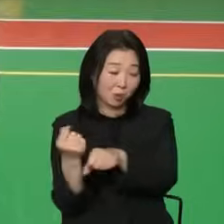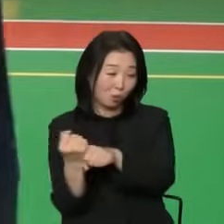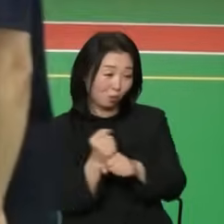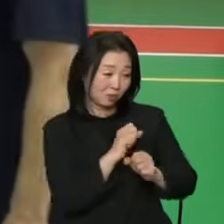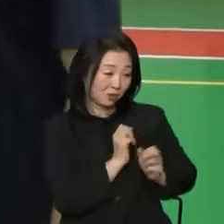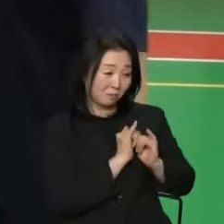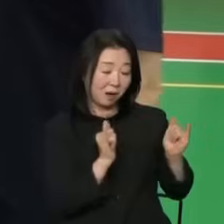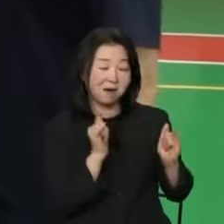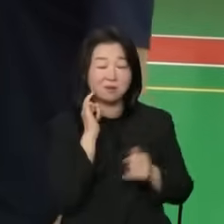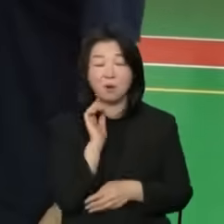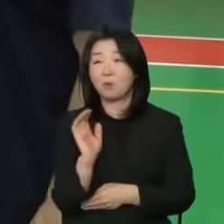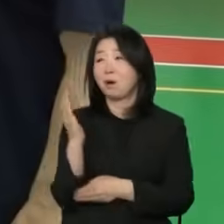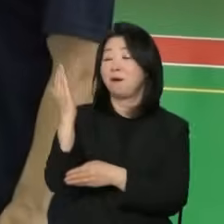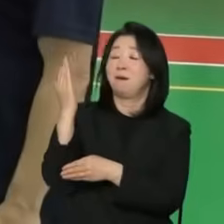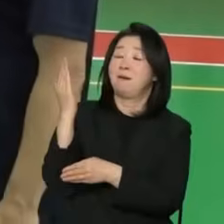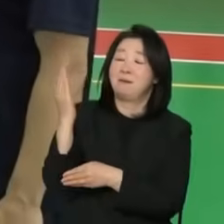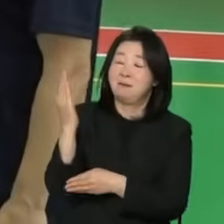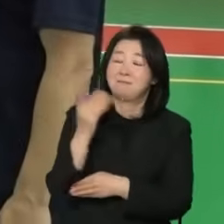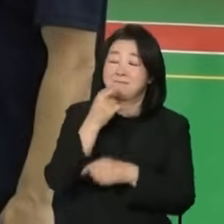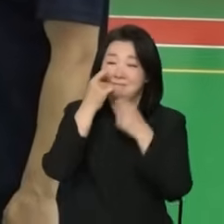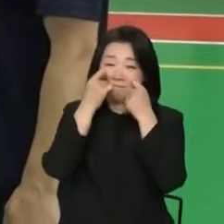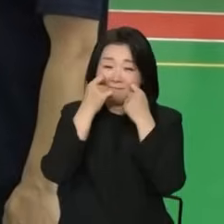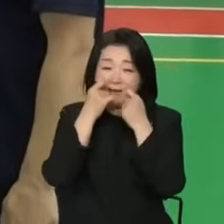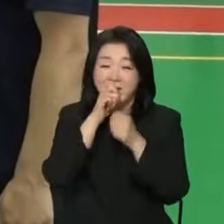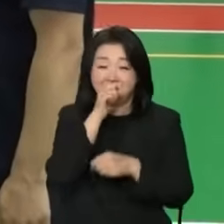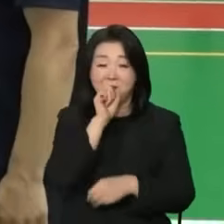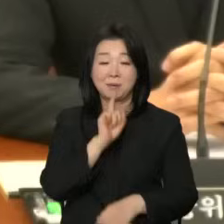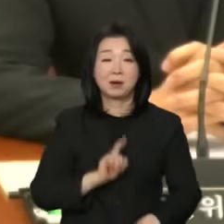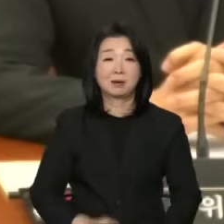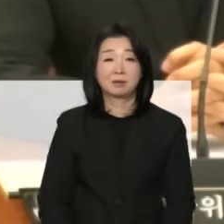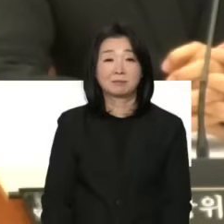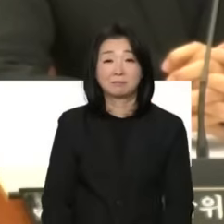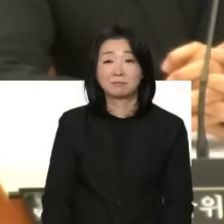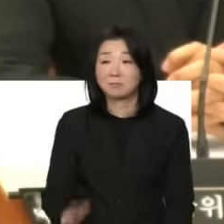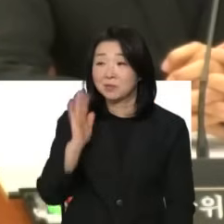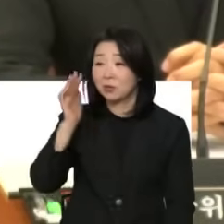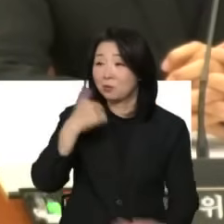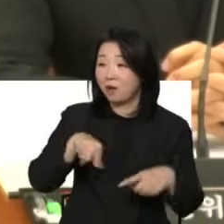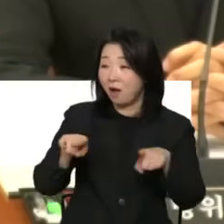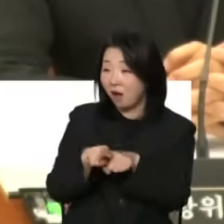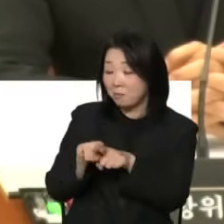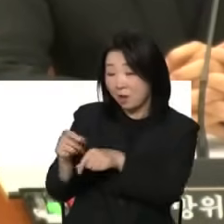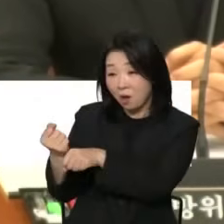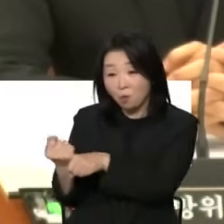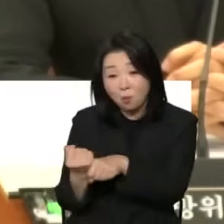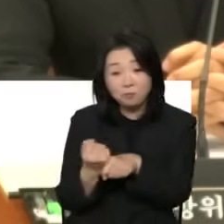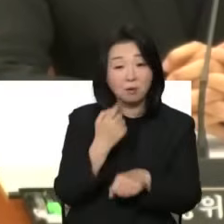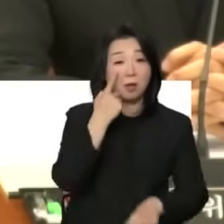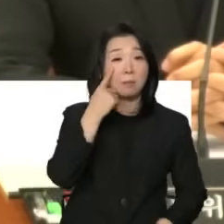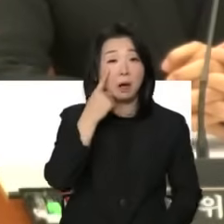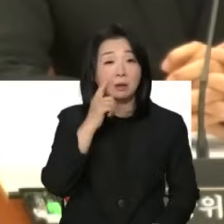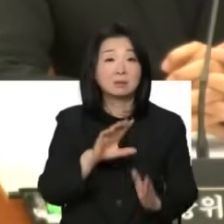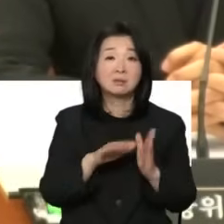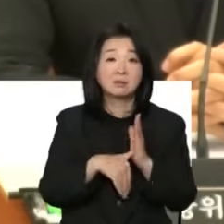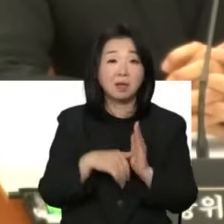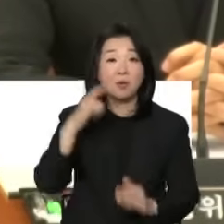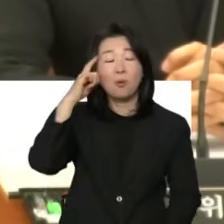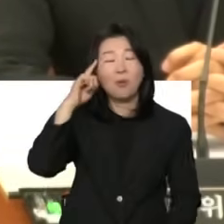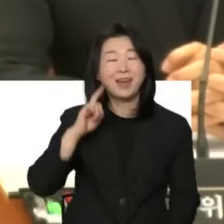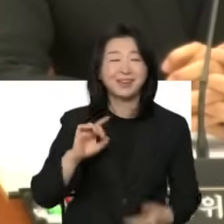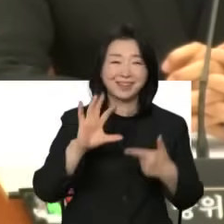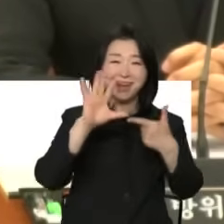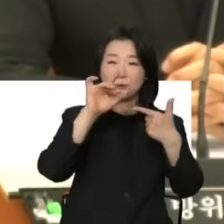장병들이 영광된 자리라며 좋아했다고 했습니다. 대통령님하고 라운딩하는 그 시간 동안에 마치 자기는